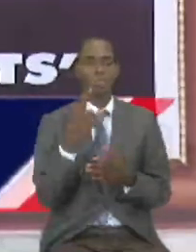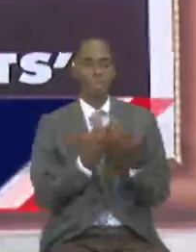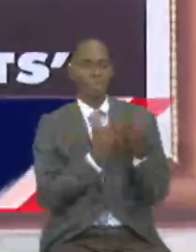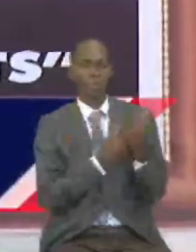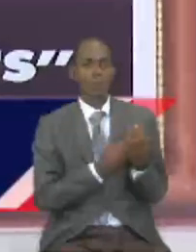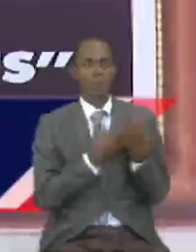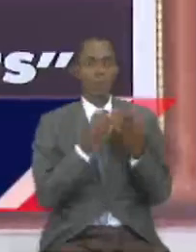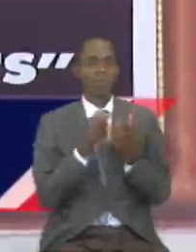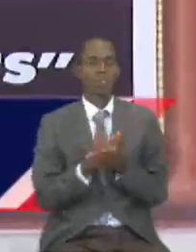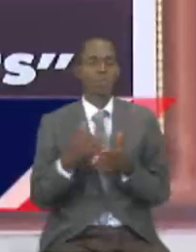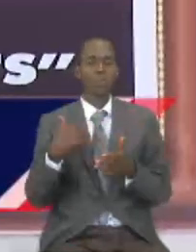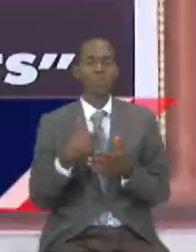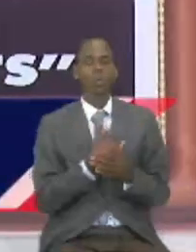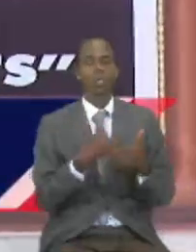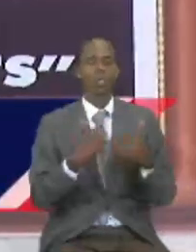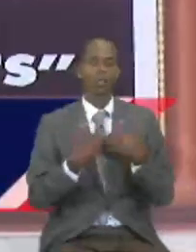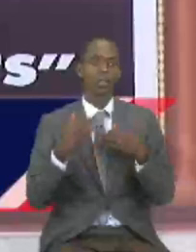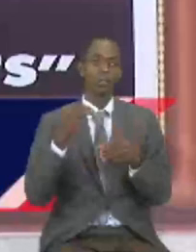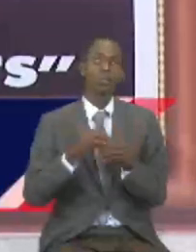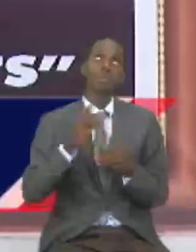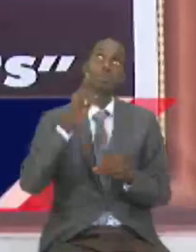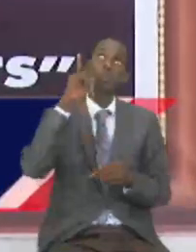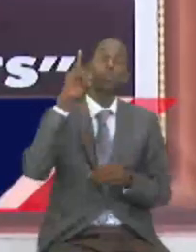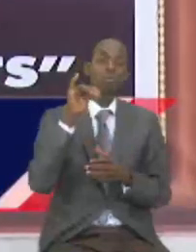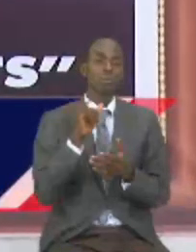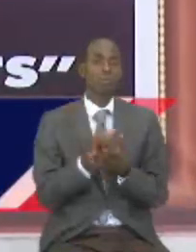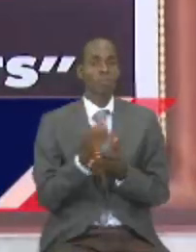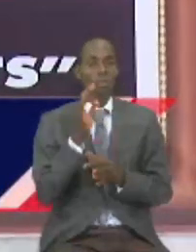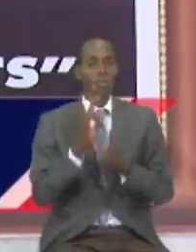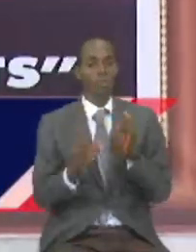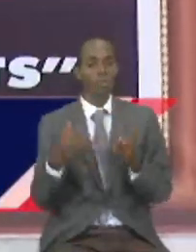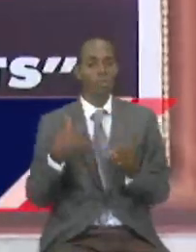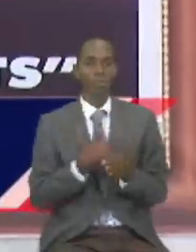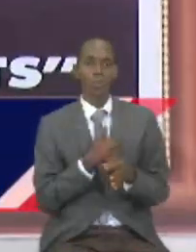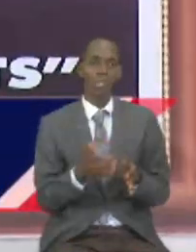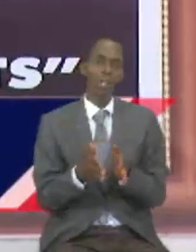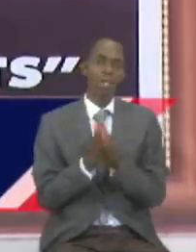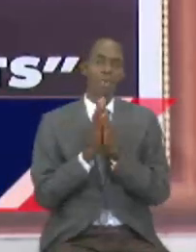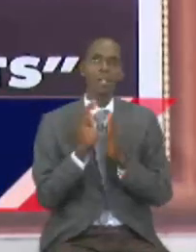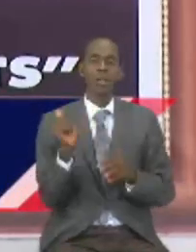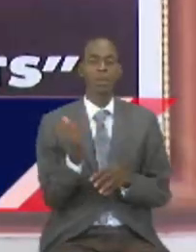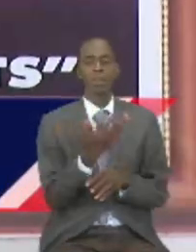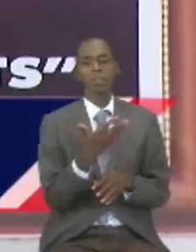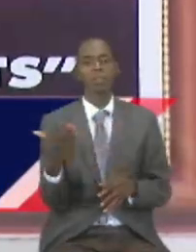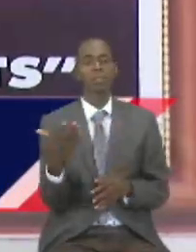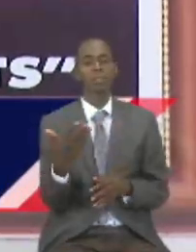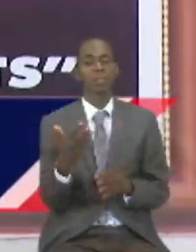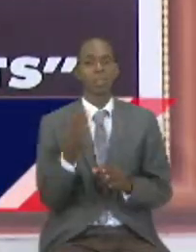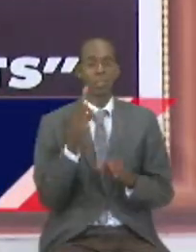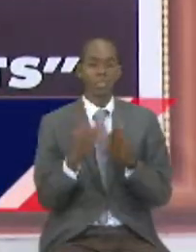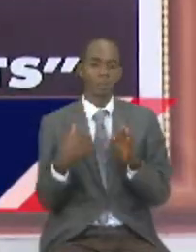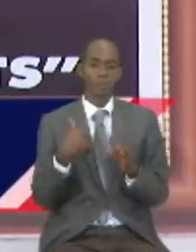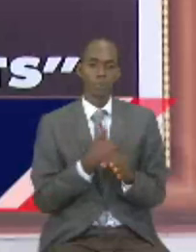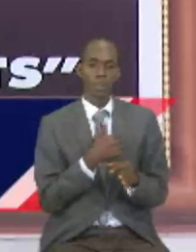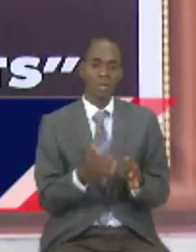Nous avons auprès de lui cette assurance que si nous demandons quelque